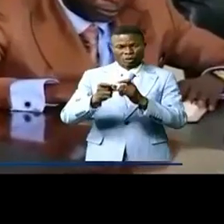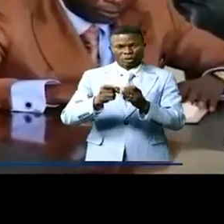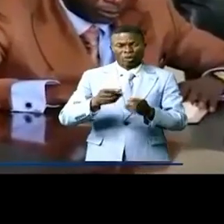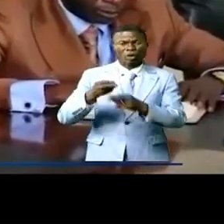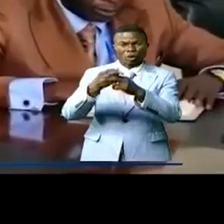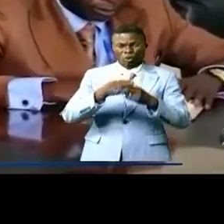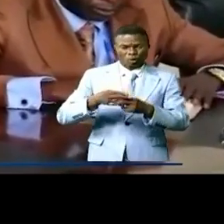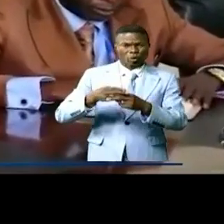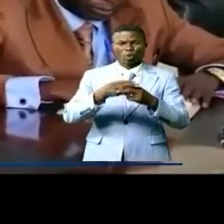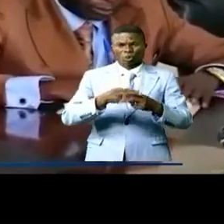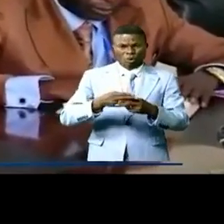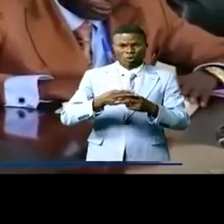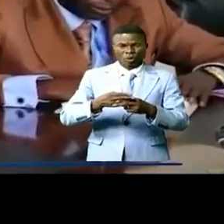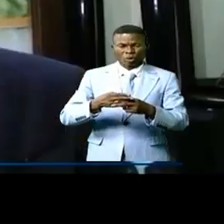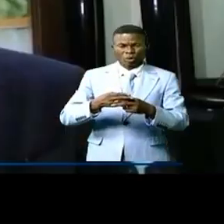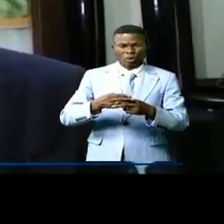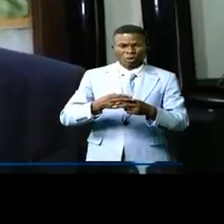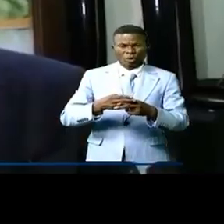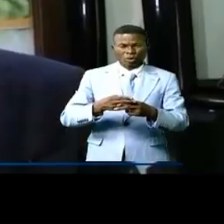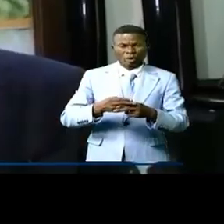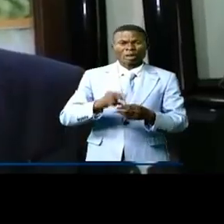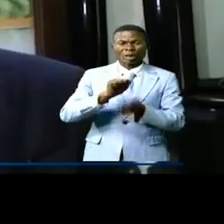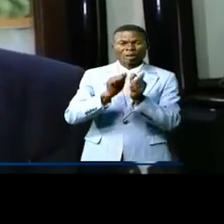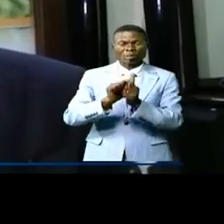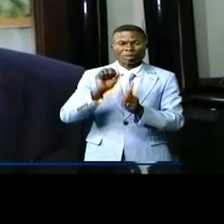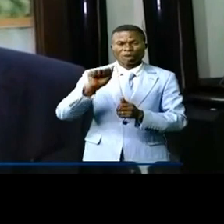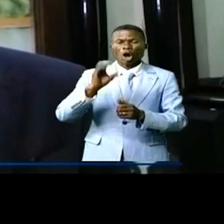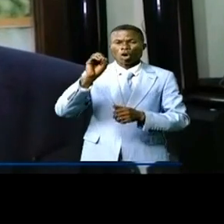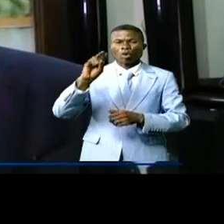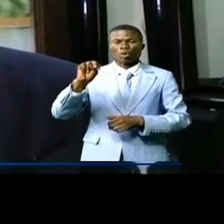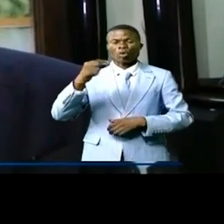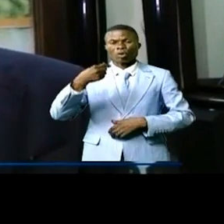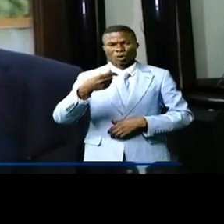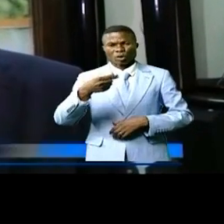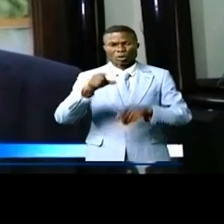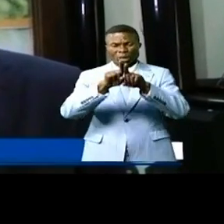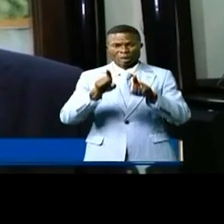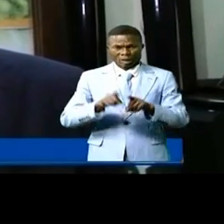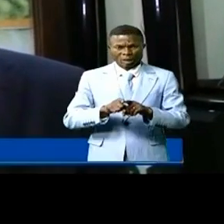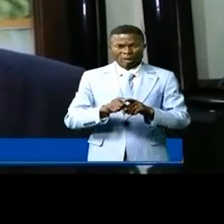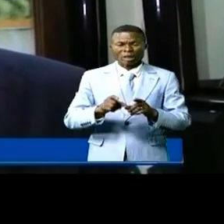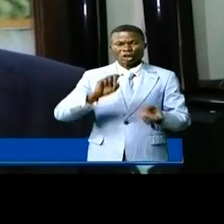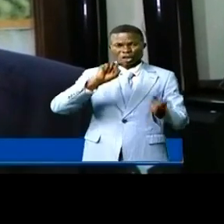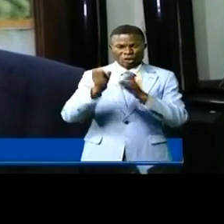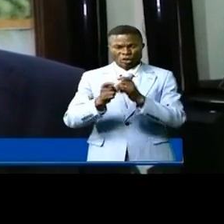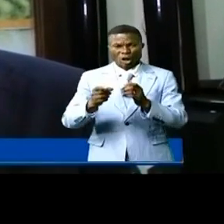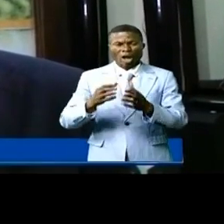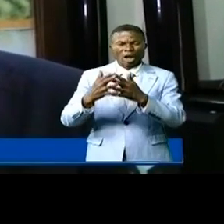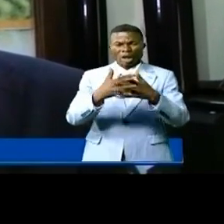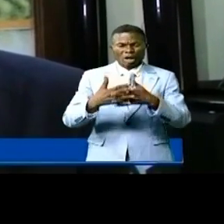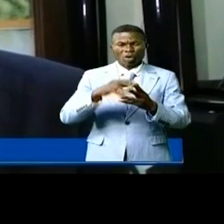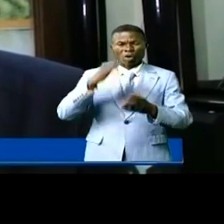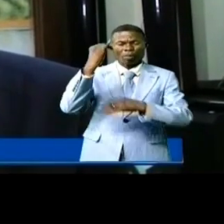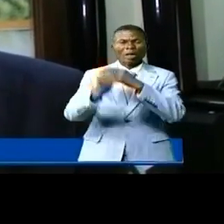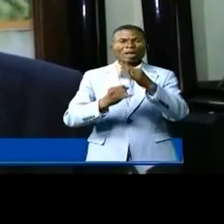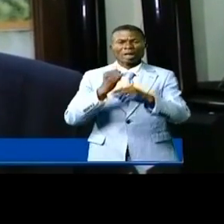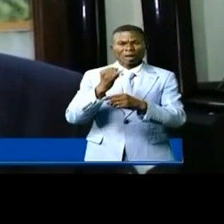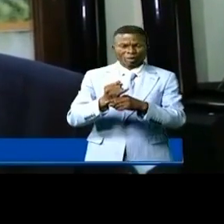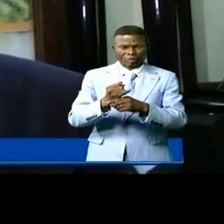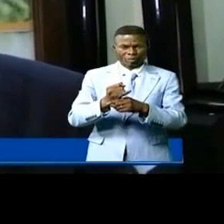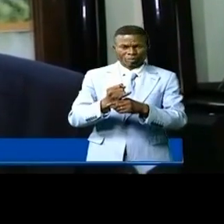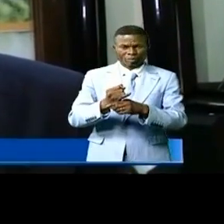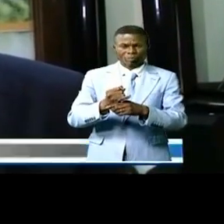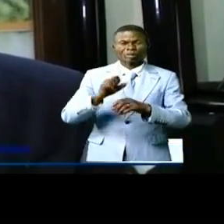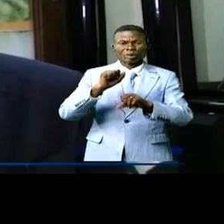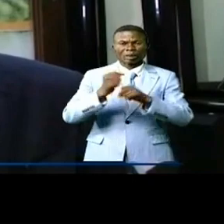des aspects elle des ong éventuellement aussi d'améliorer la coopération internationale l'entraînent pénale